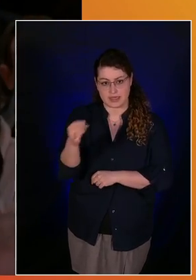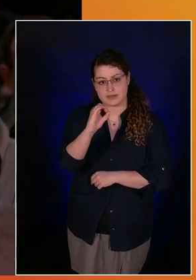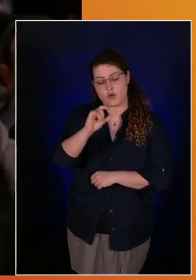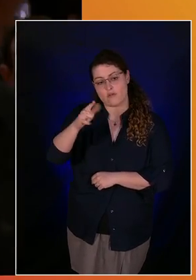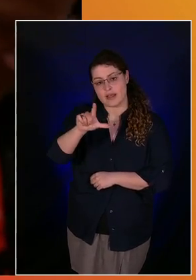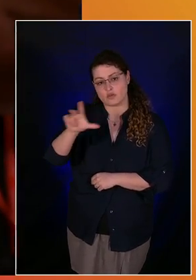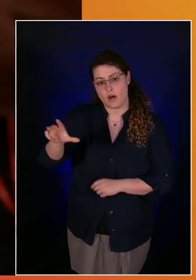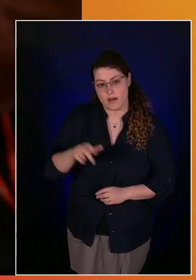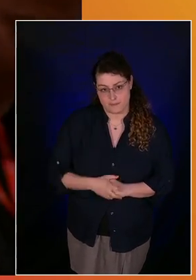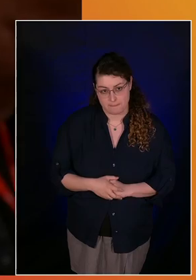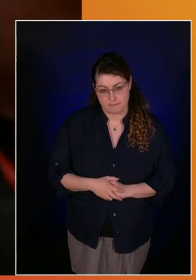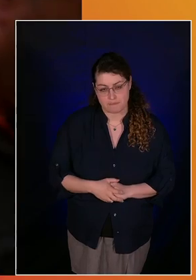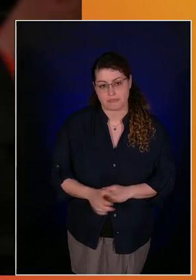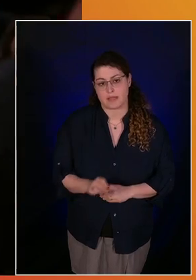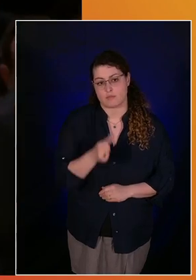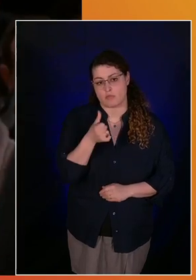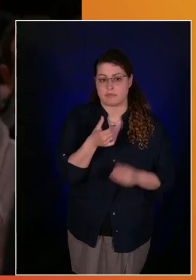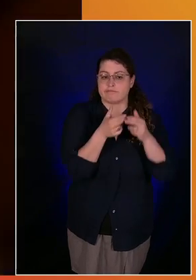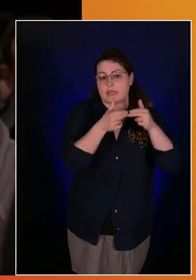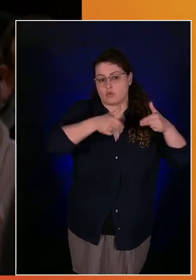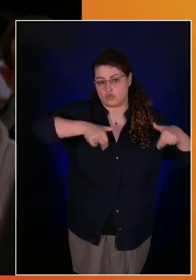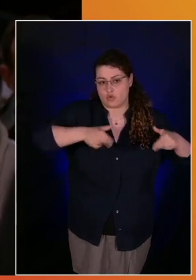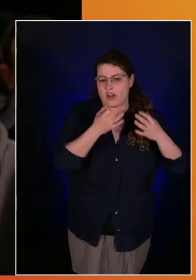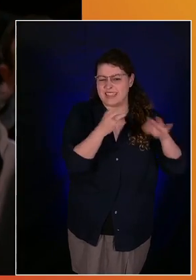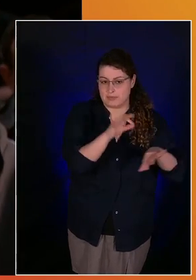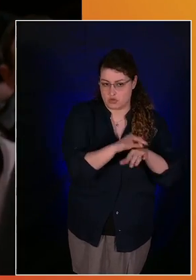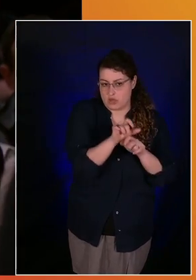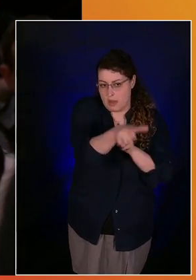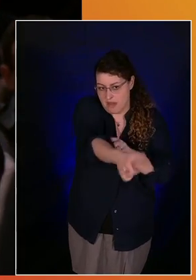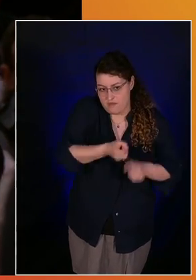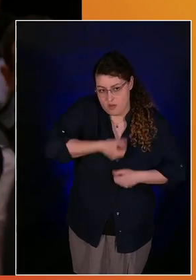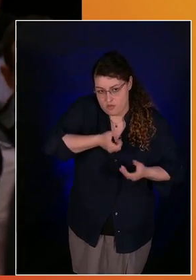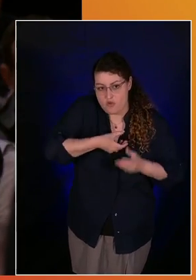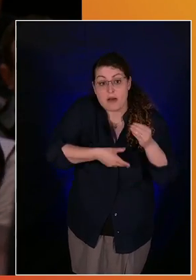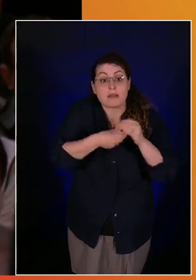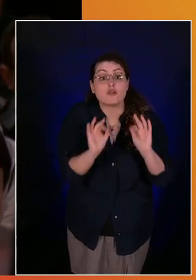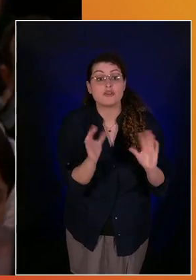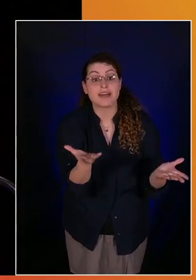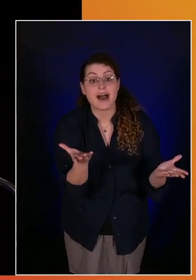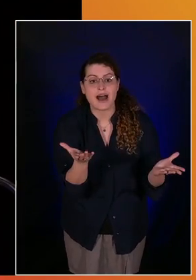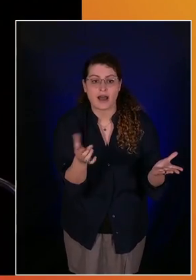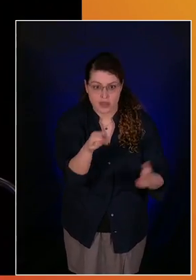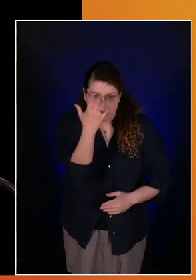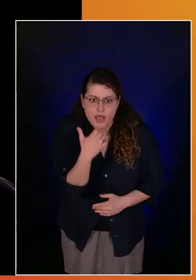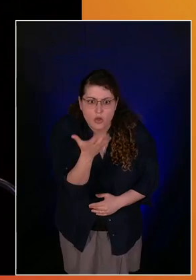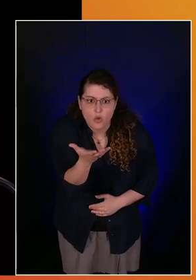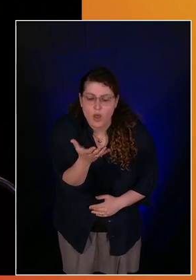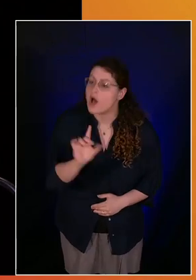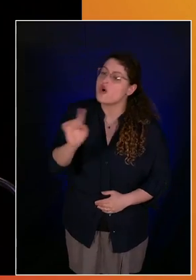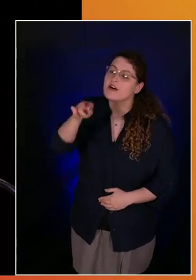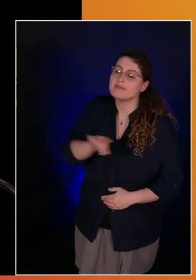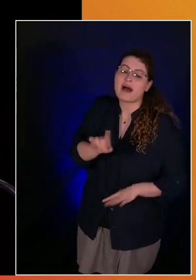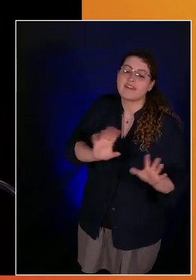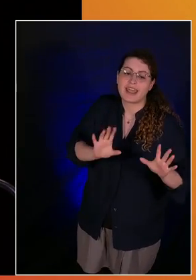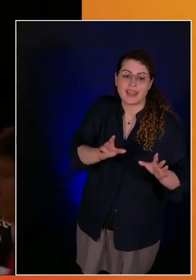526-023 d'abord je vais vous faire une petite introduction de 10 minutes et après je parle de l'amendement non tu es sérieux là non non merci